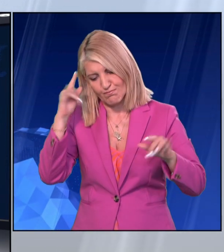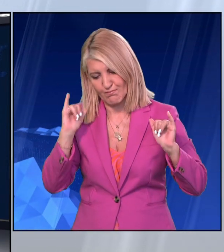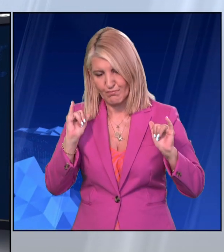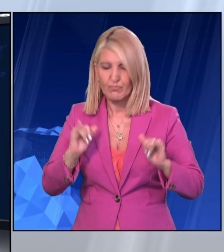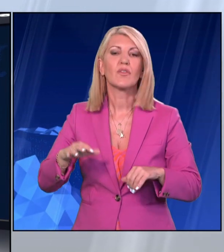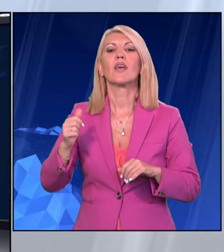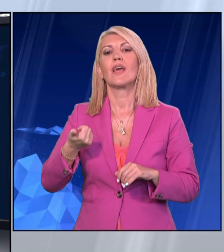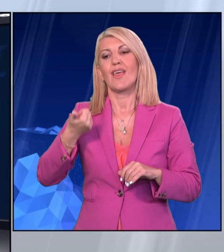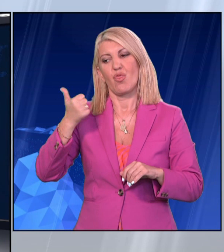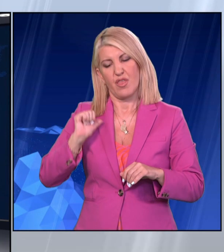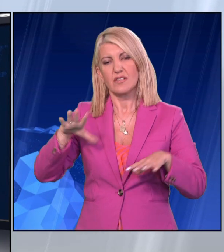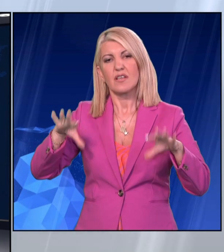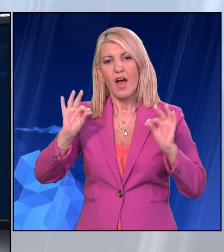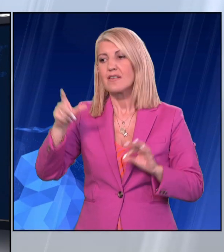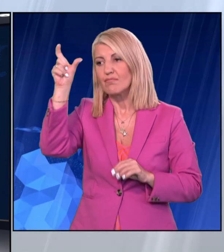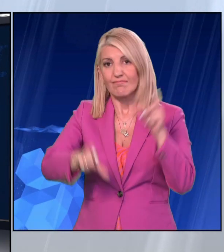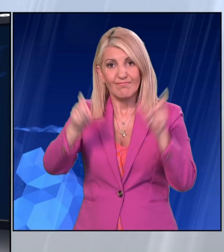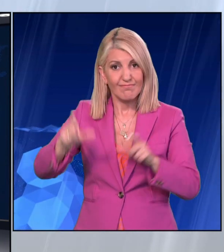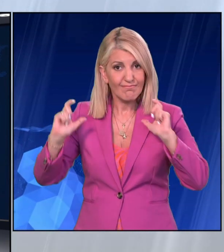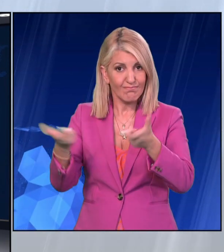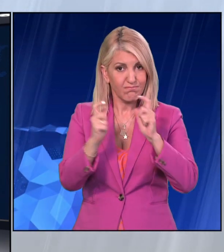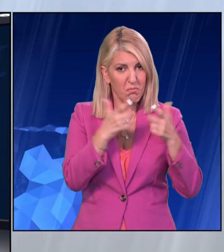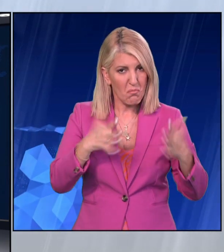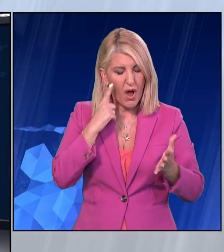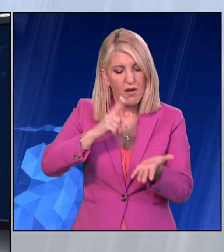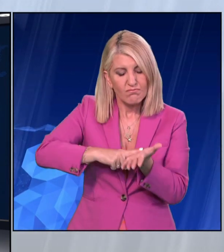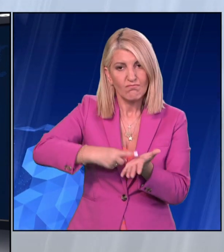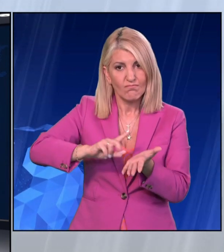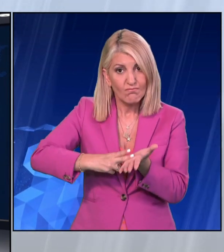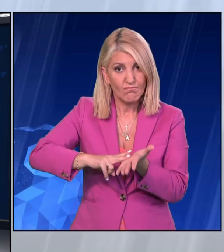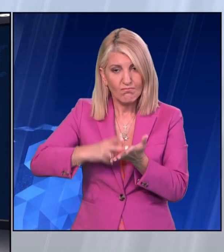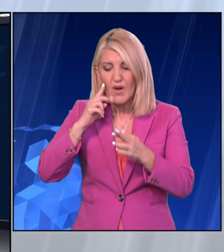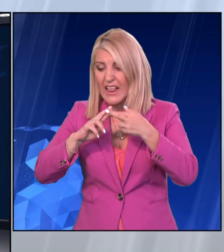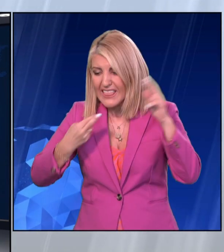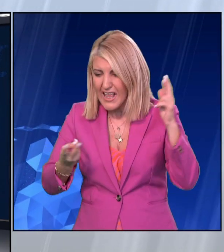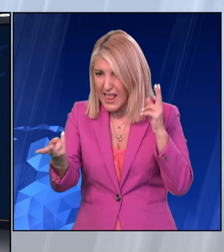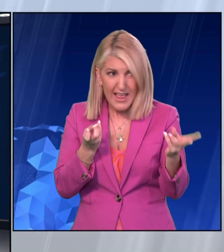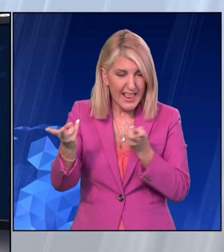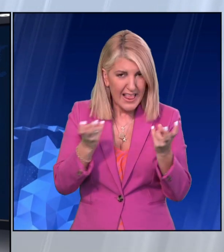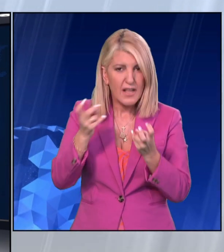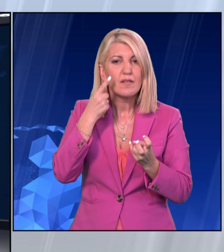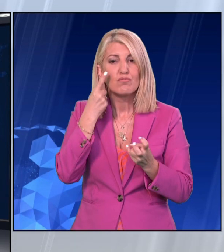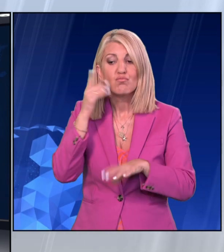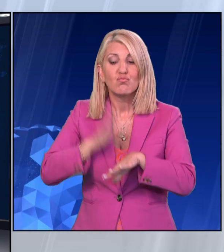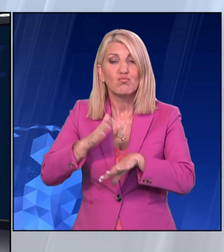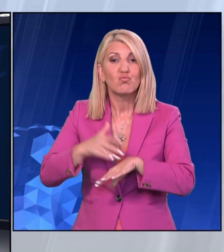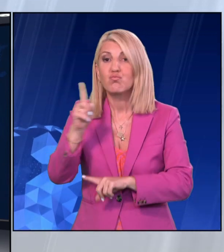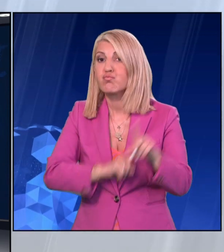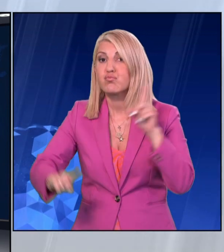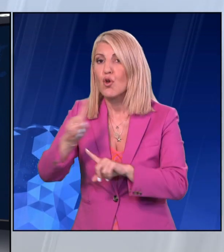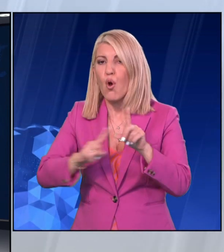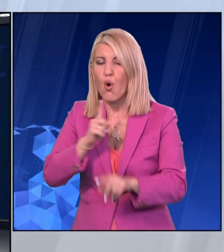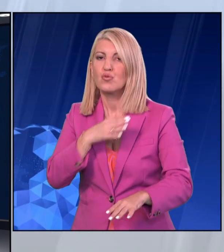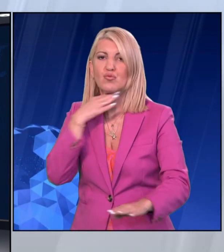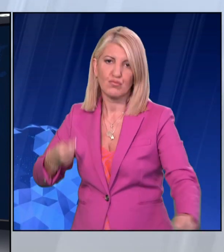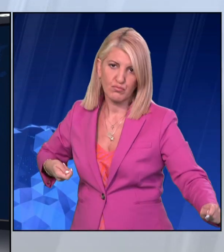υλικό των συλληφθέντων, ενώ λαμβάνονται καταθέσεις από αυτόπτες μάρτυρες και εξετάζεται βιντεοληπτικό υλικό από